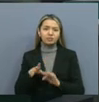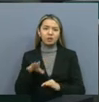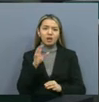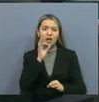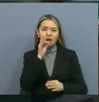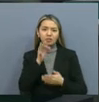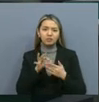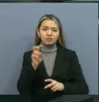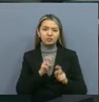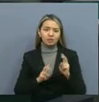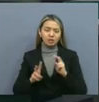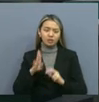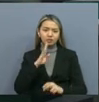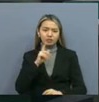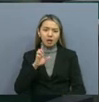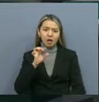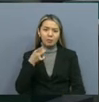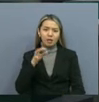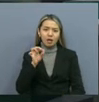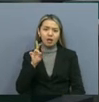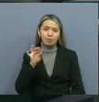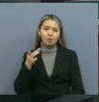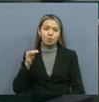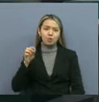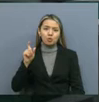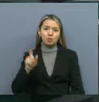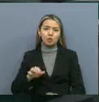іздеп қайтқан әріптесім Абзал Азаматұлы баяндасын.